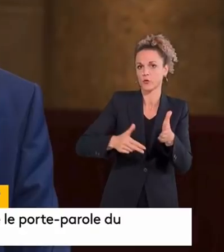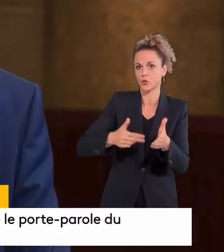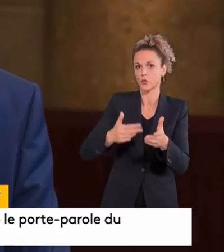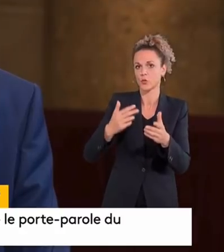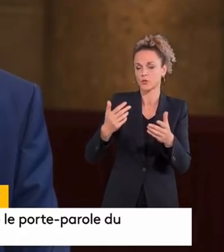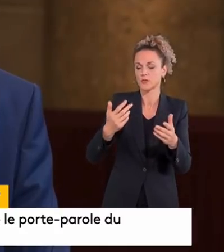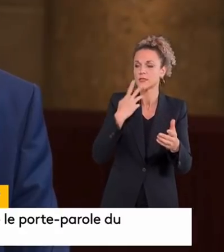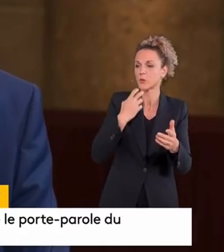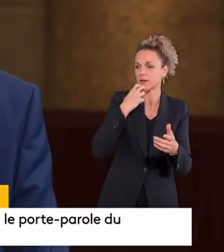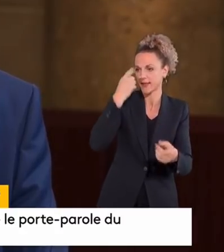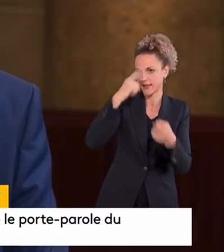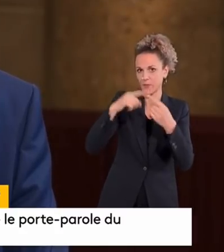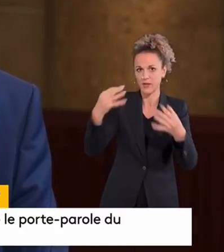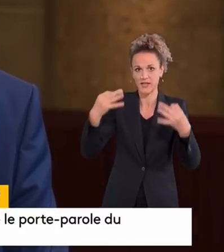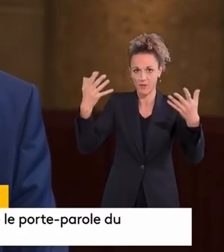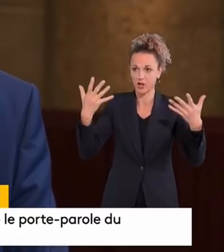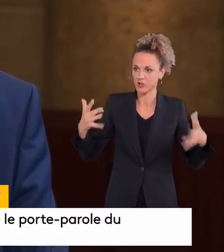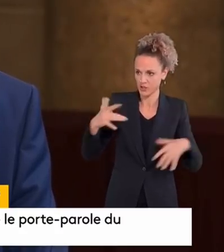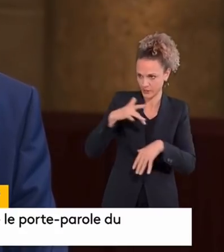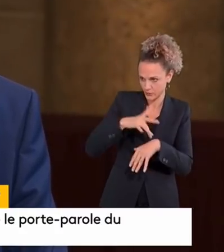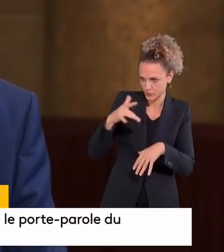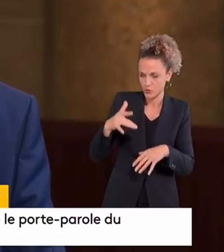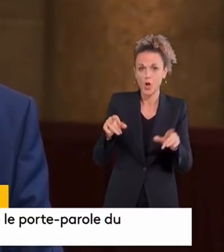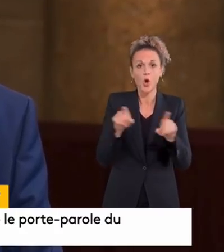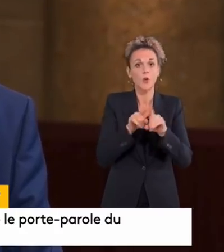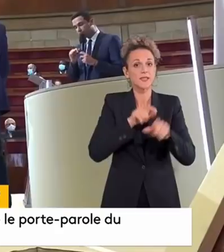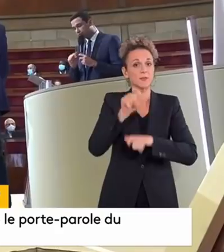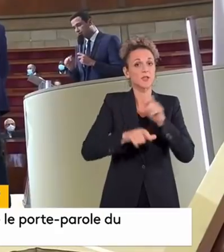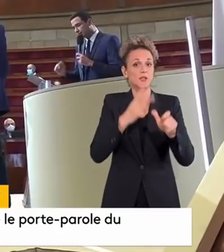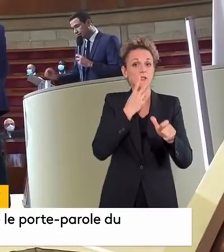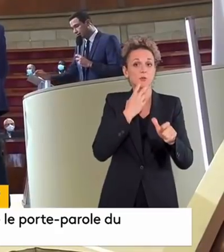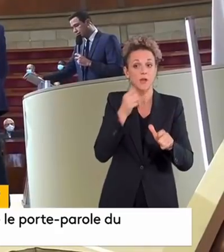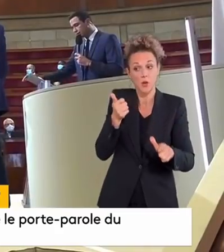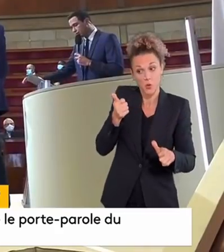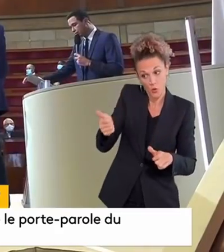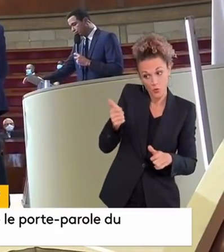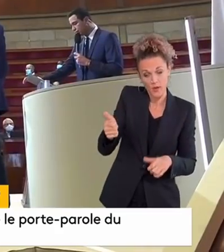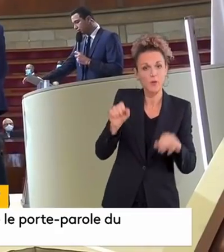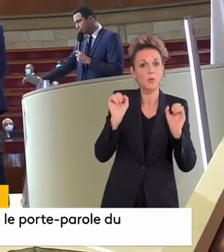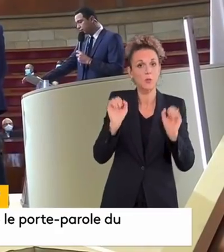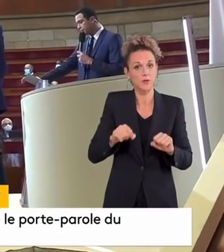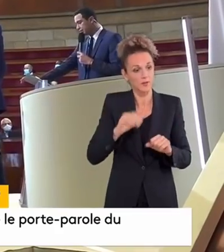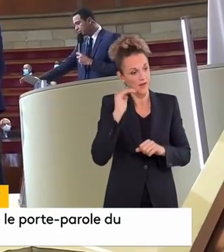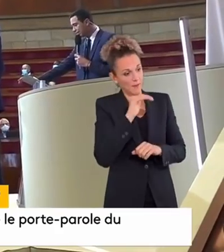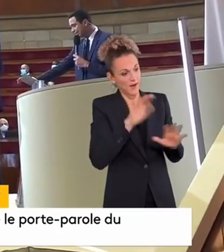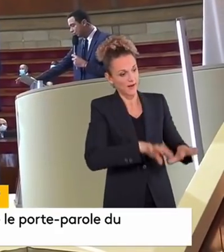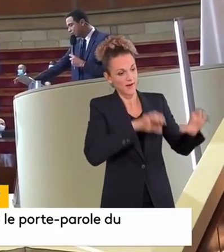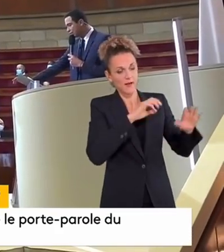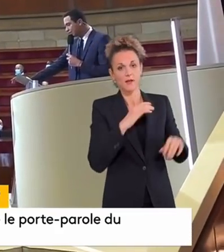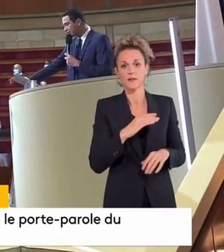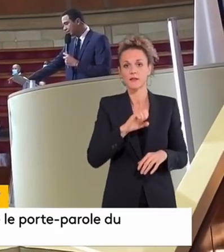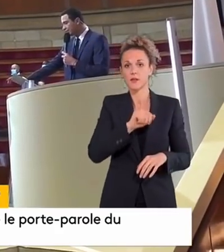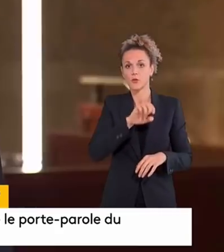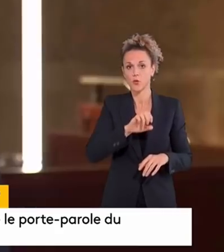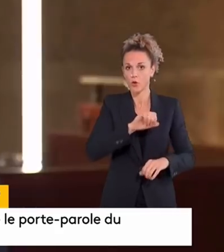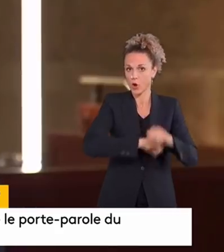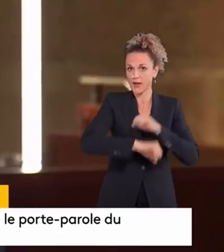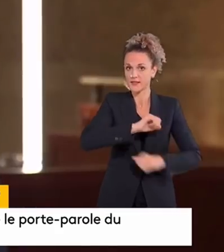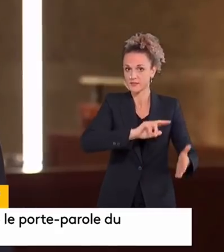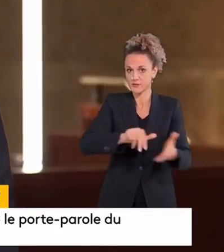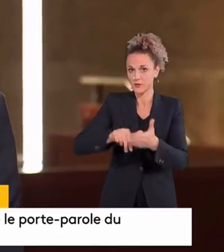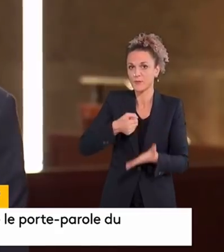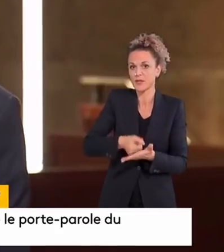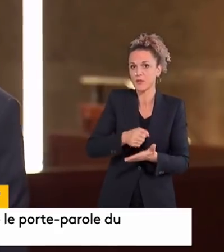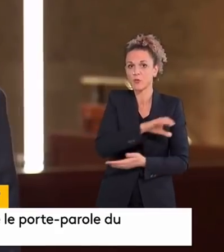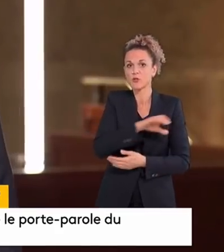climat. Et à noter enfin que les citoyens eux-mêmes peuvent saisir ce CESE par le biais d'une pétition qui atteint au moins les 150 000 signatures. Je